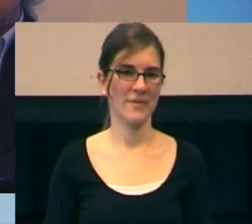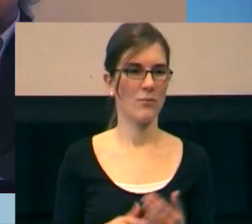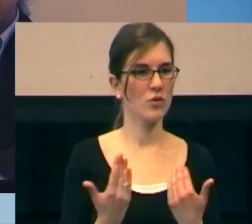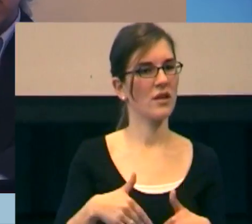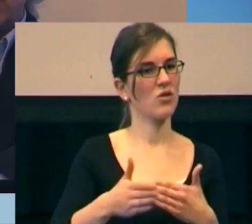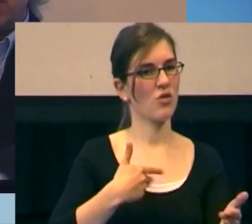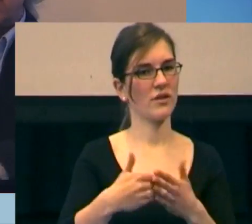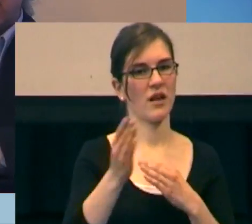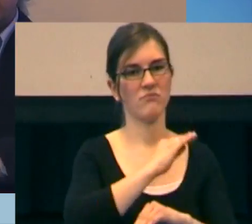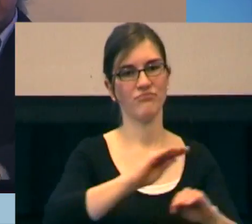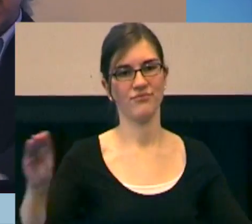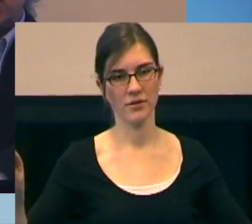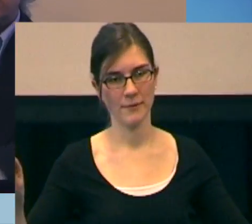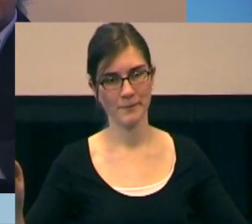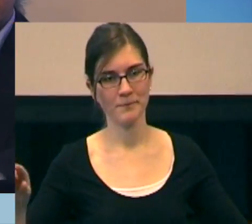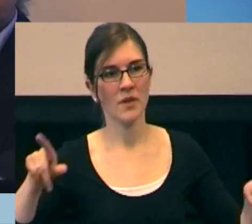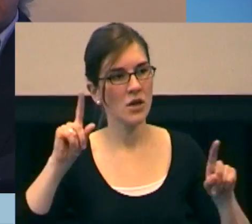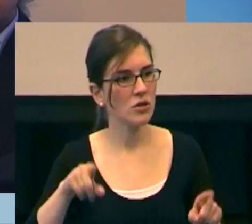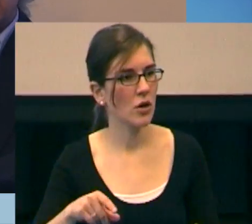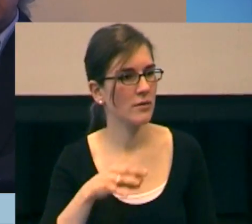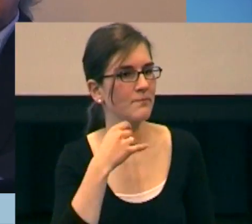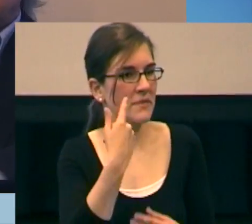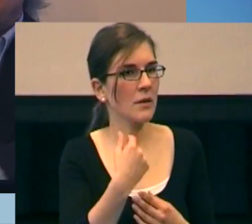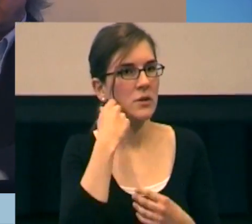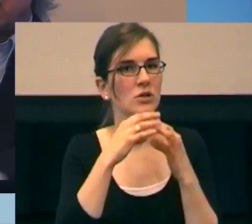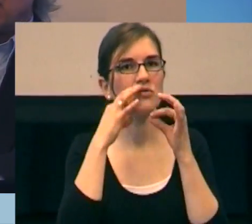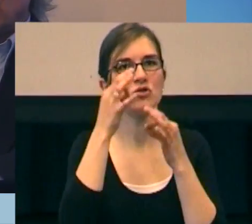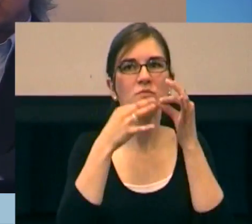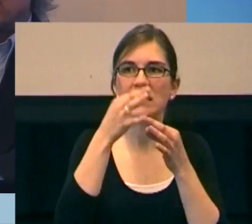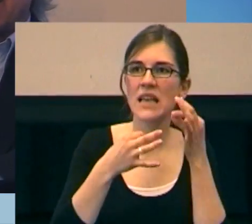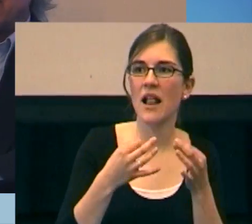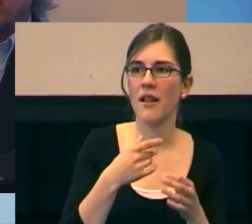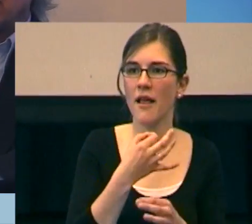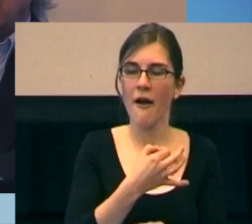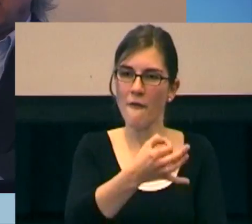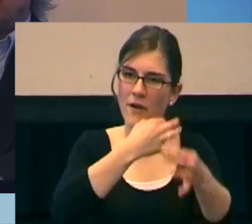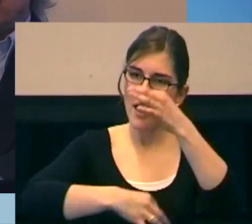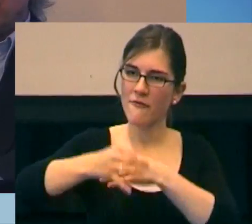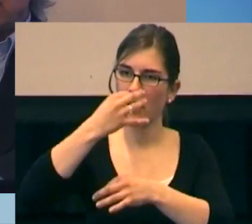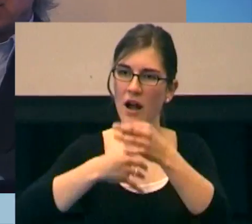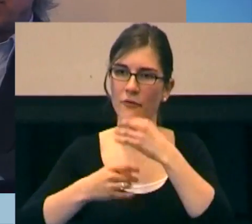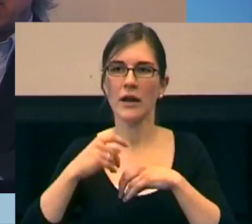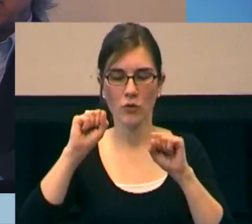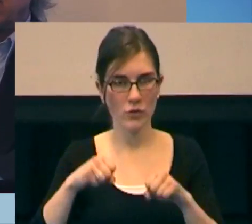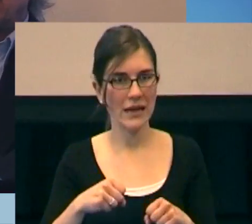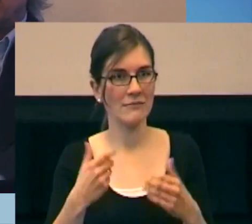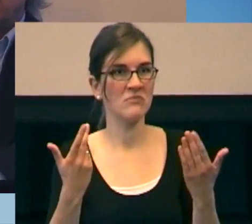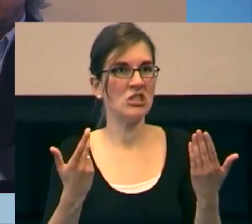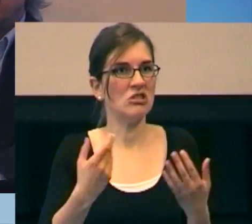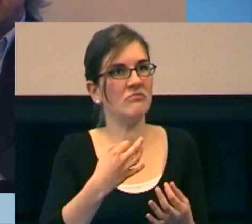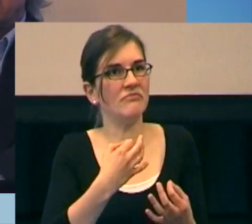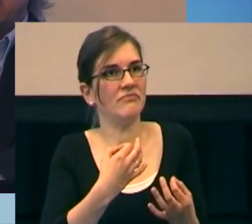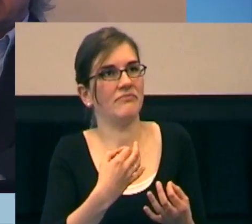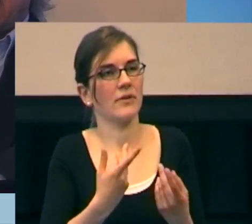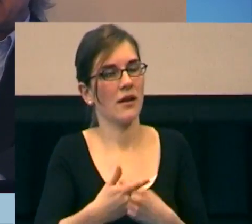begegnen das heißt sie sollen informiert sie sollen spezifische spezielle Fragen stellen die wir vielleicht auch möglichst gut beantworten und wir müssen darauf reagieren und wir